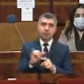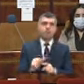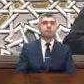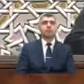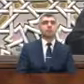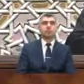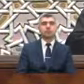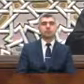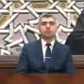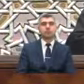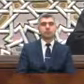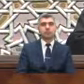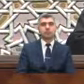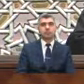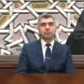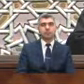شكرا.